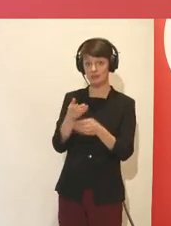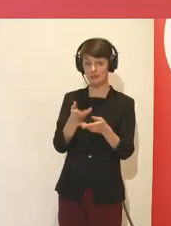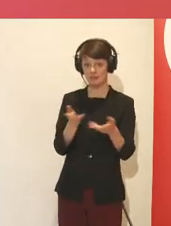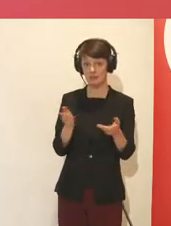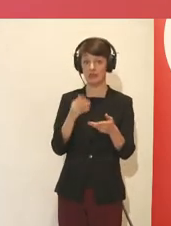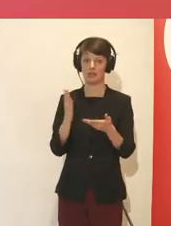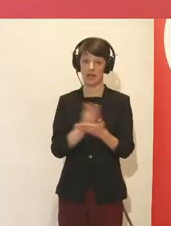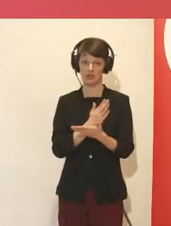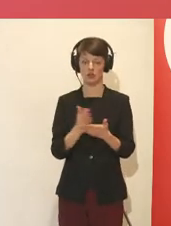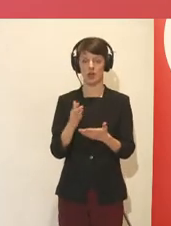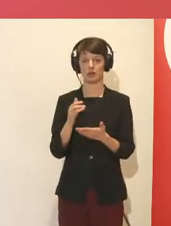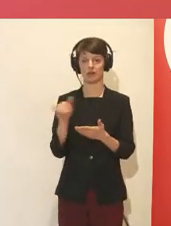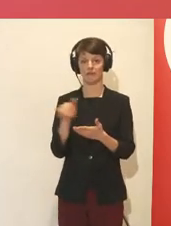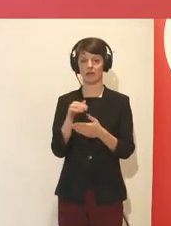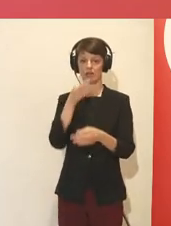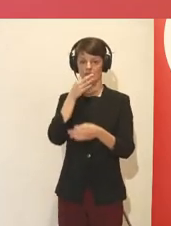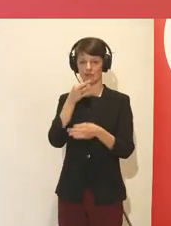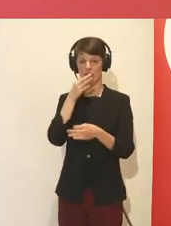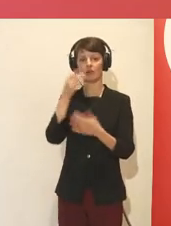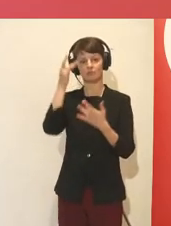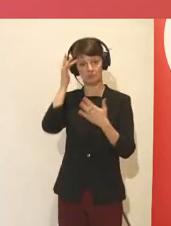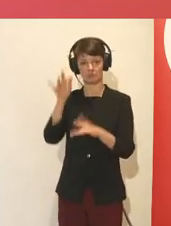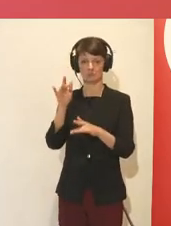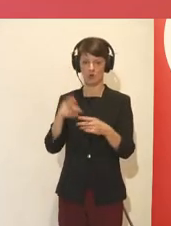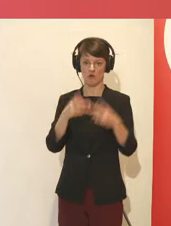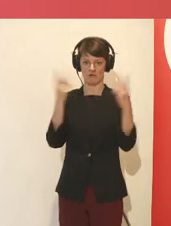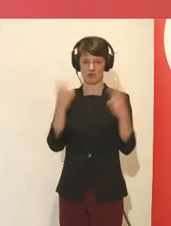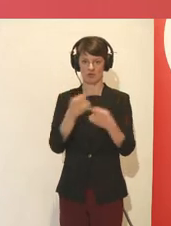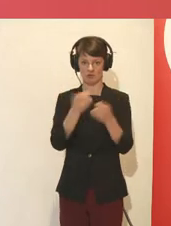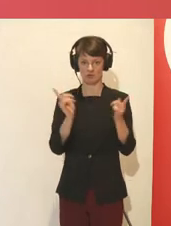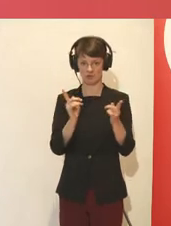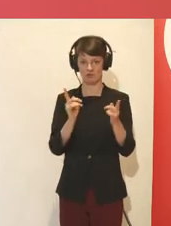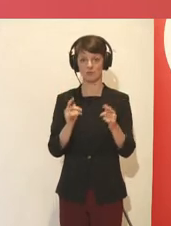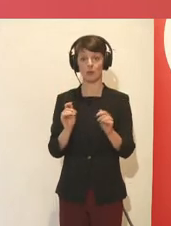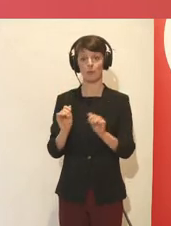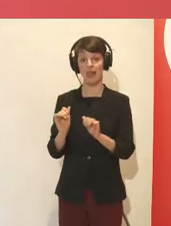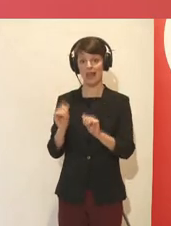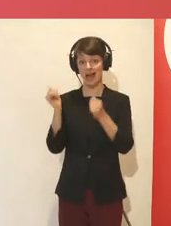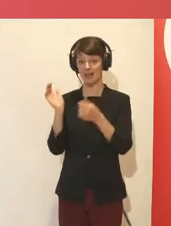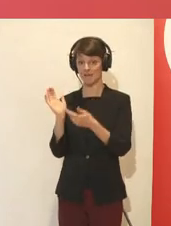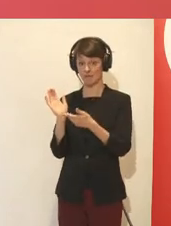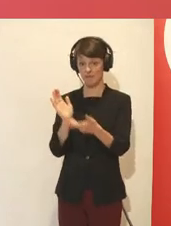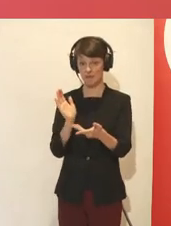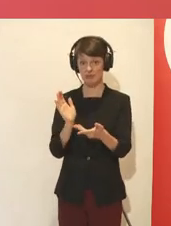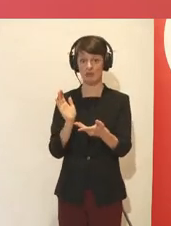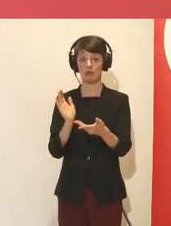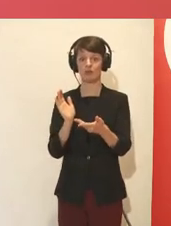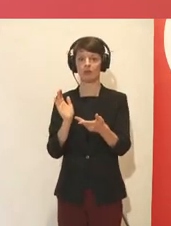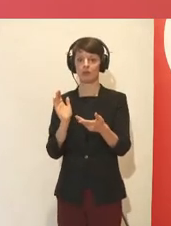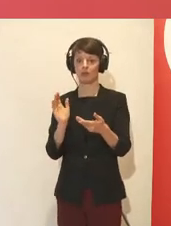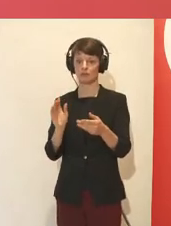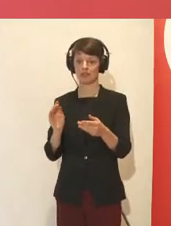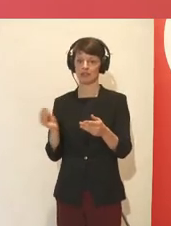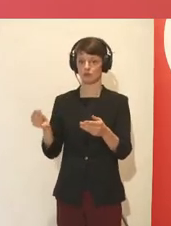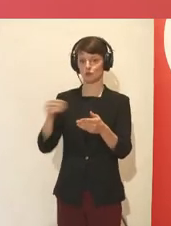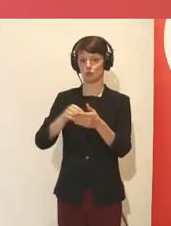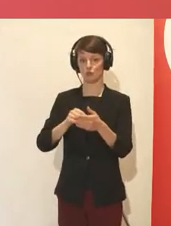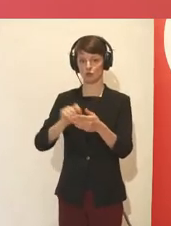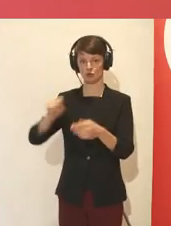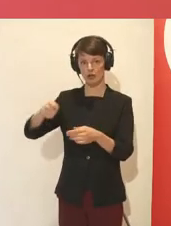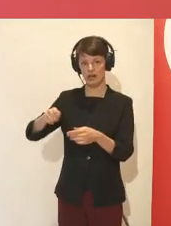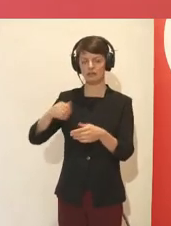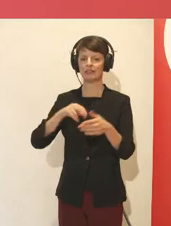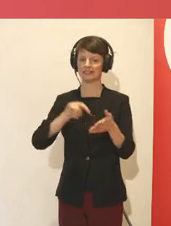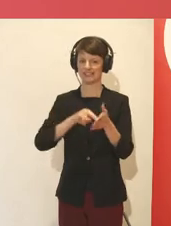entscheiden dann welche fragen sie stellen und auch ob sie euch live im wort mit in die session schalten das wird dann über die